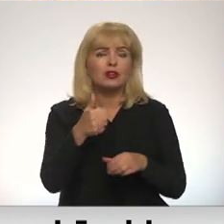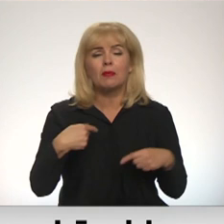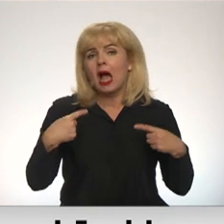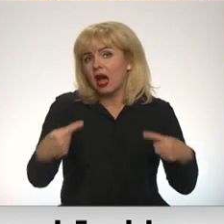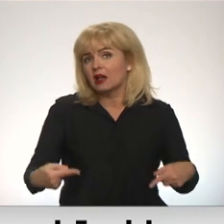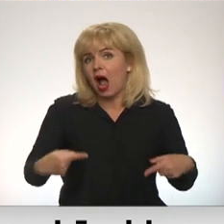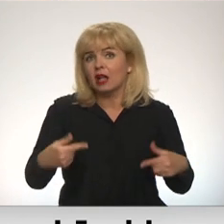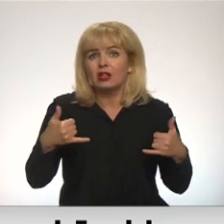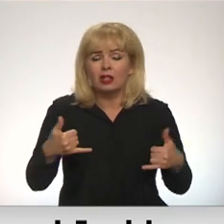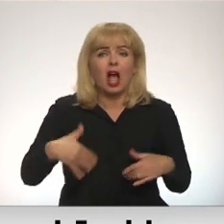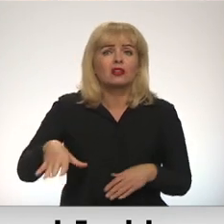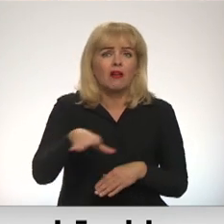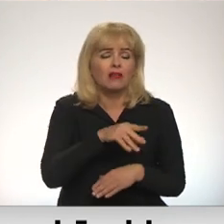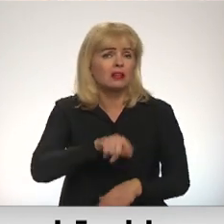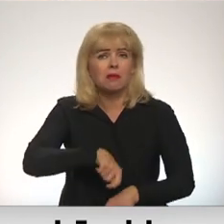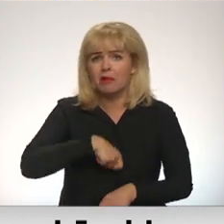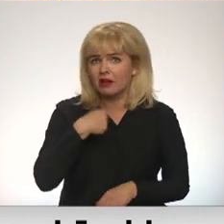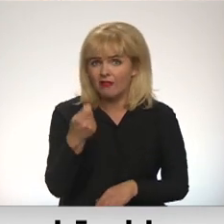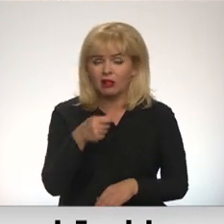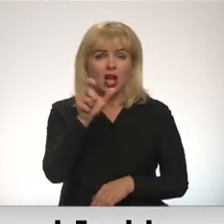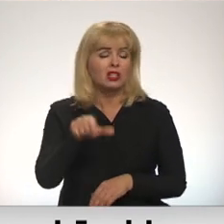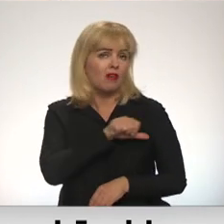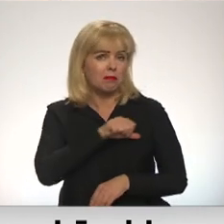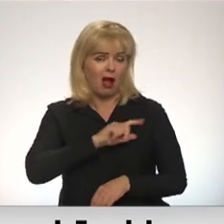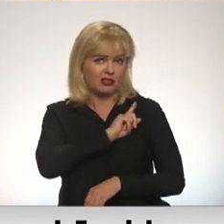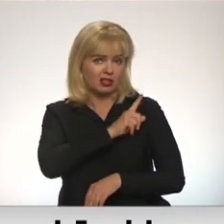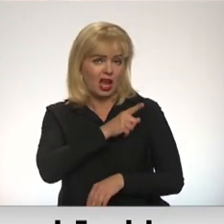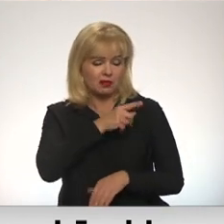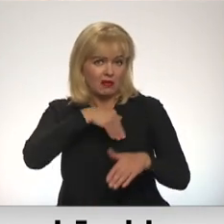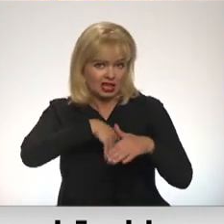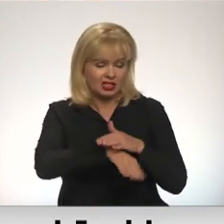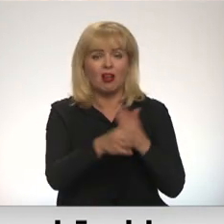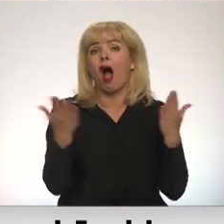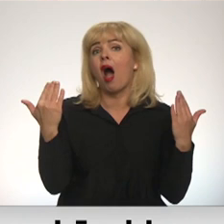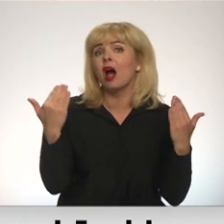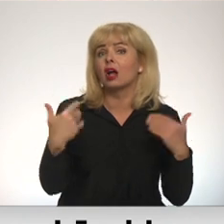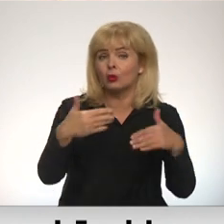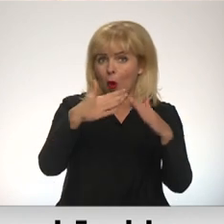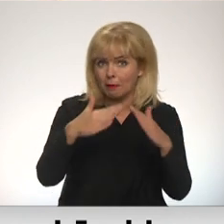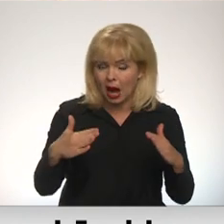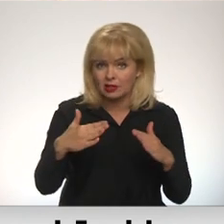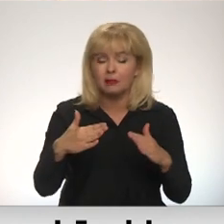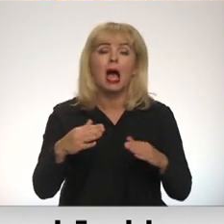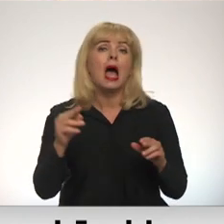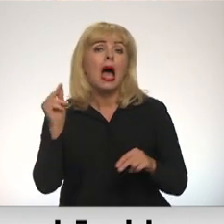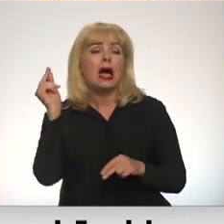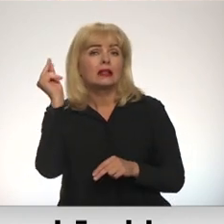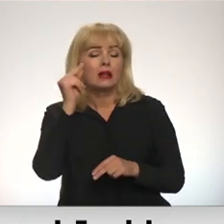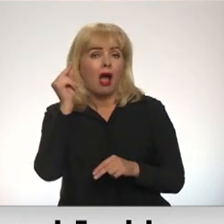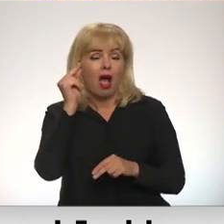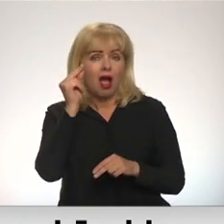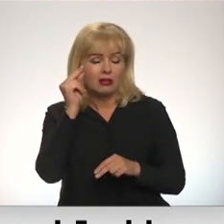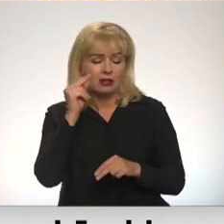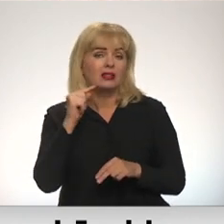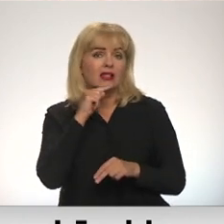ratiņkrēslos, tas viss ir velti, ja cilvēks nespēja izkļūt no savām mājām. Un pie ratiņu basketbolistiem uz Cēsīm devās